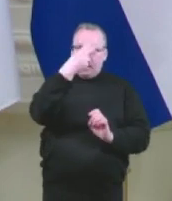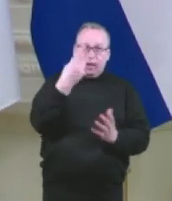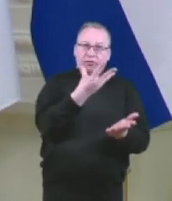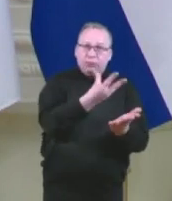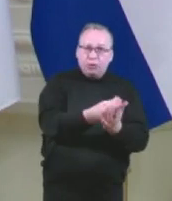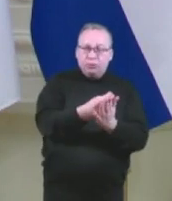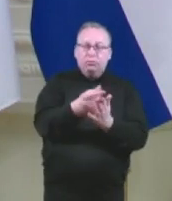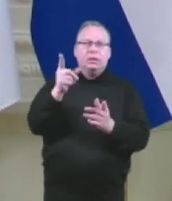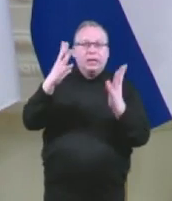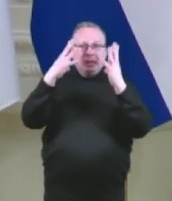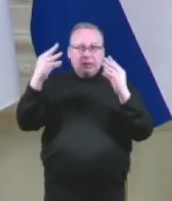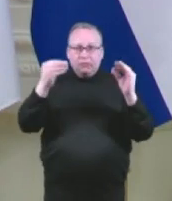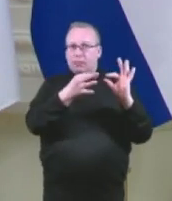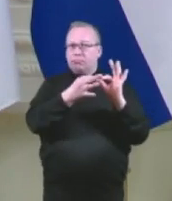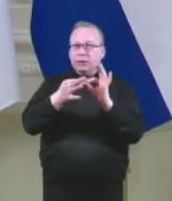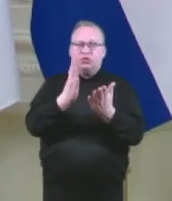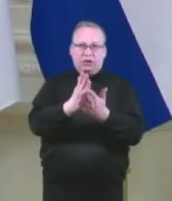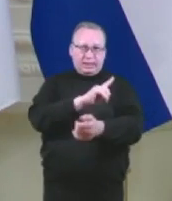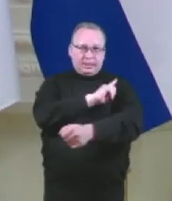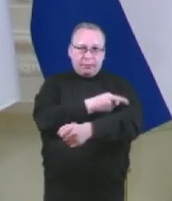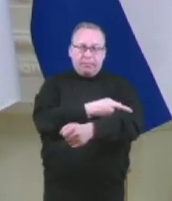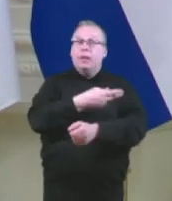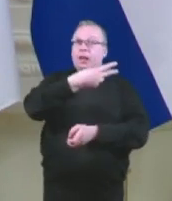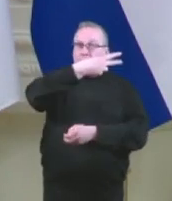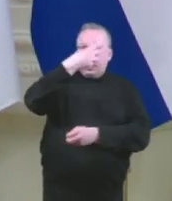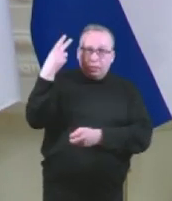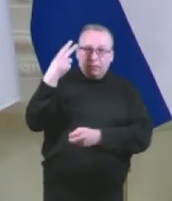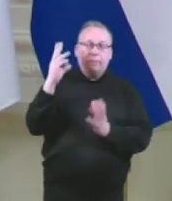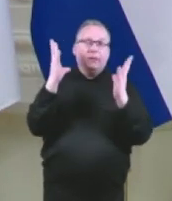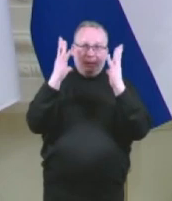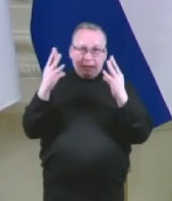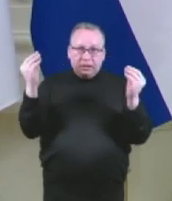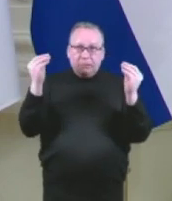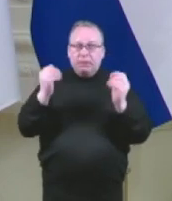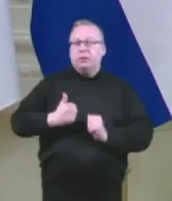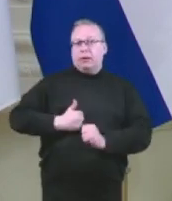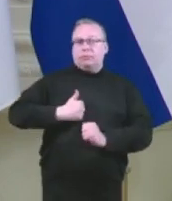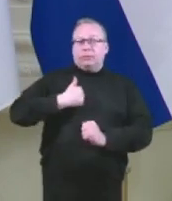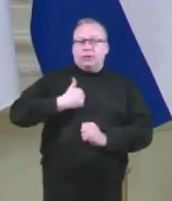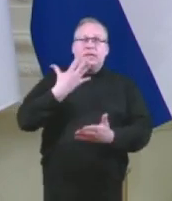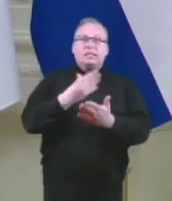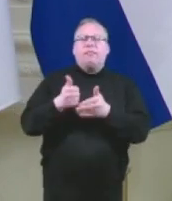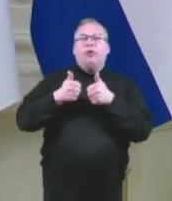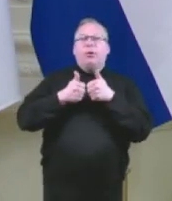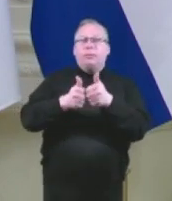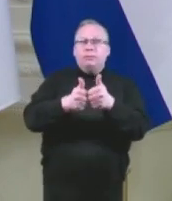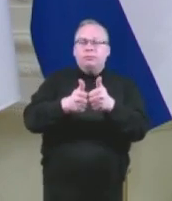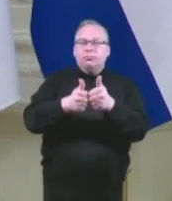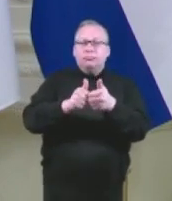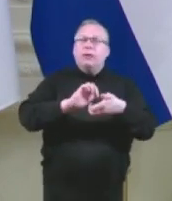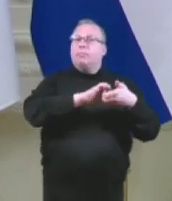yra kaip niekada stipri. Lietuva ir Niderlandai didžiuojasi savo partnerystę ir